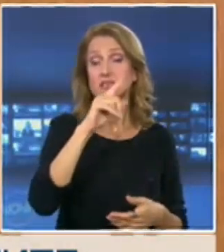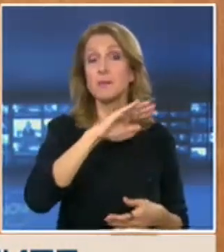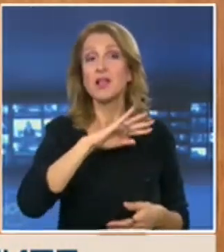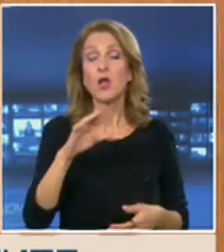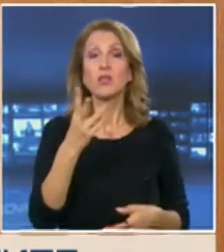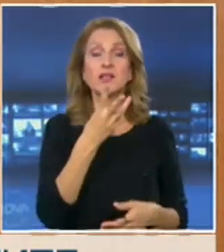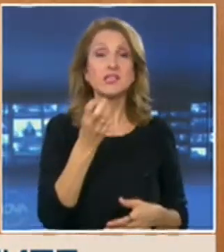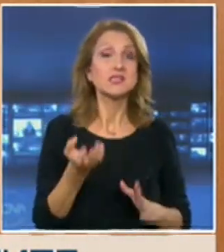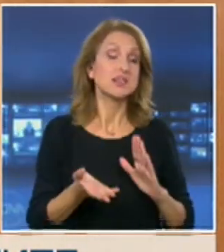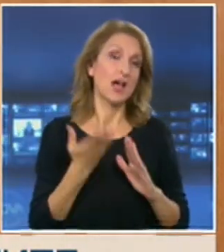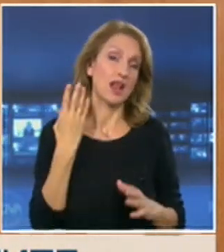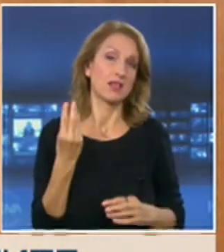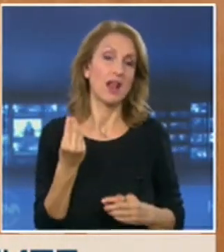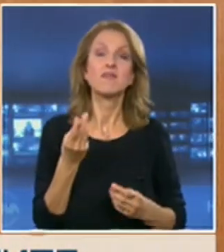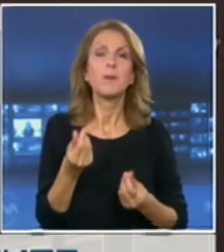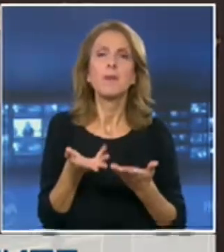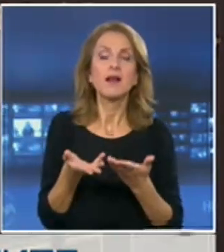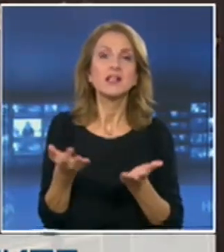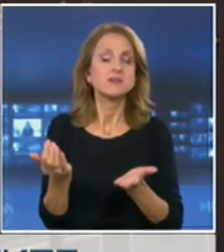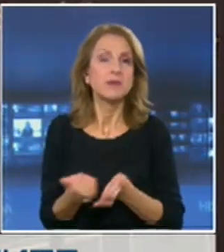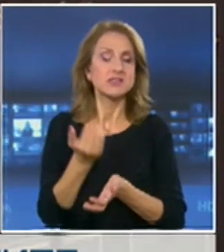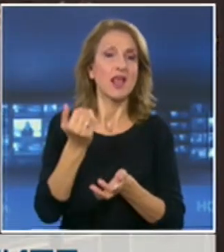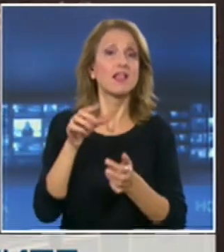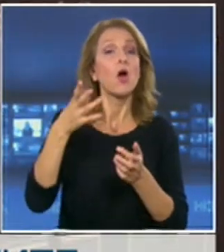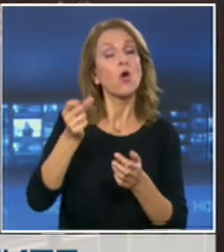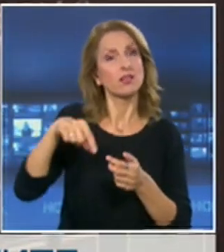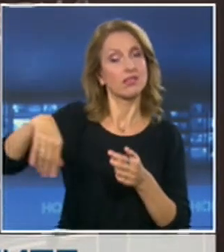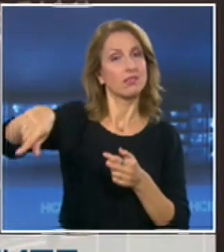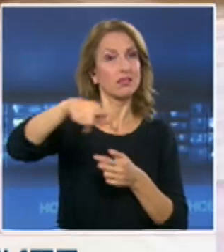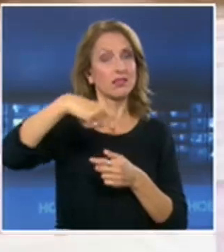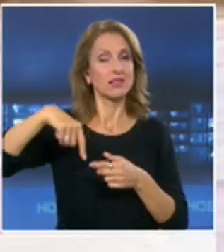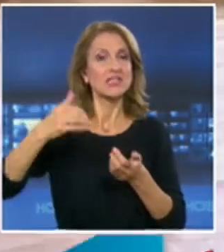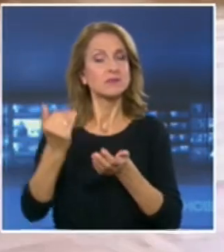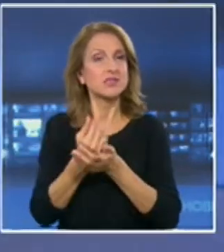хиляди лева. Средствата са спестени от бюджета на съдебната власт.